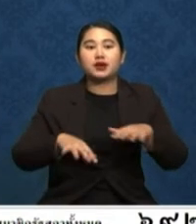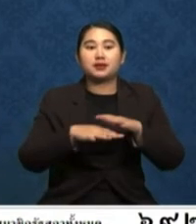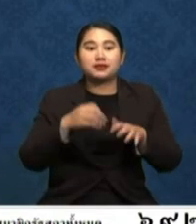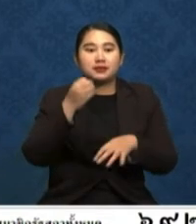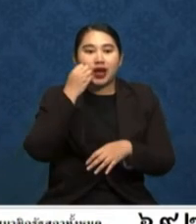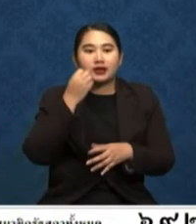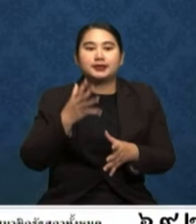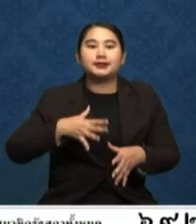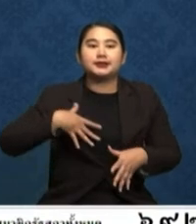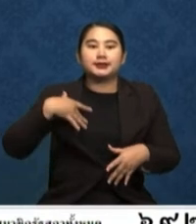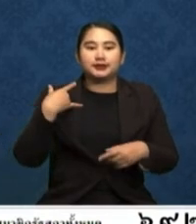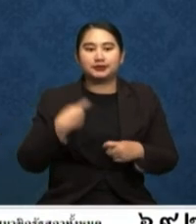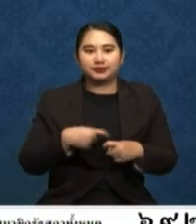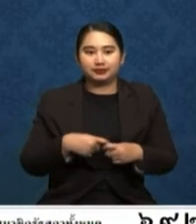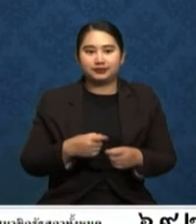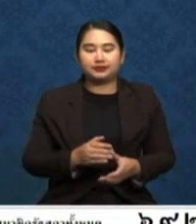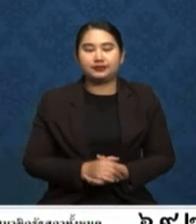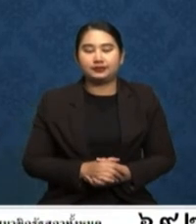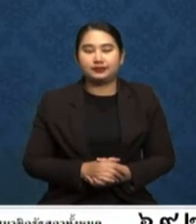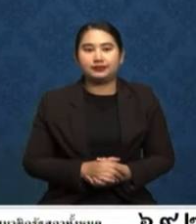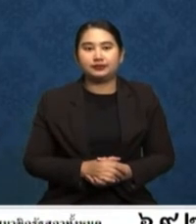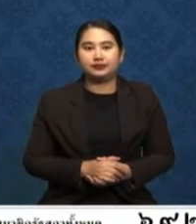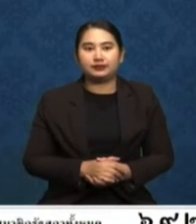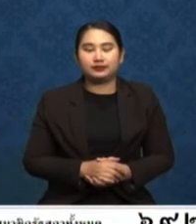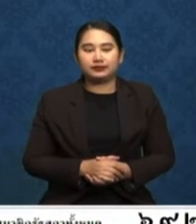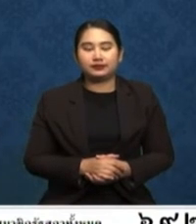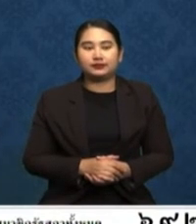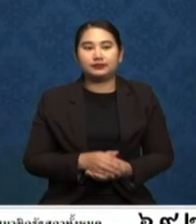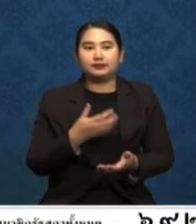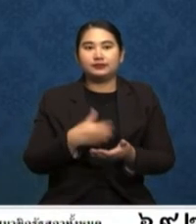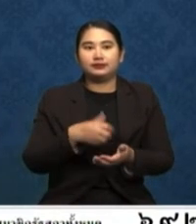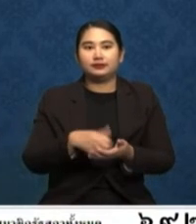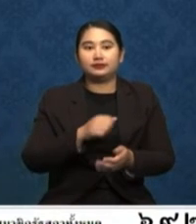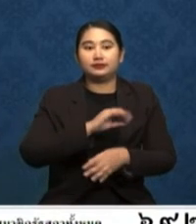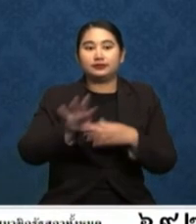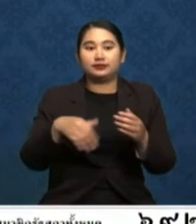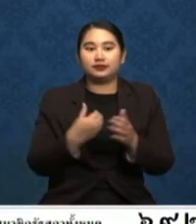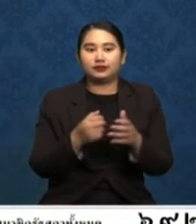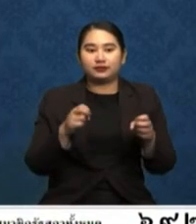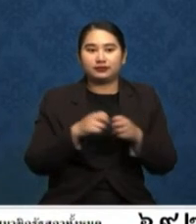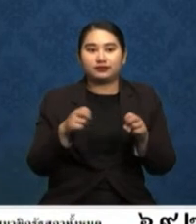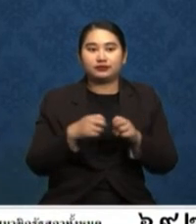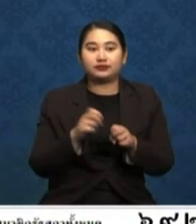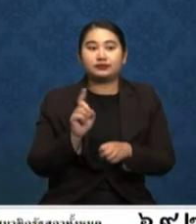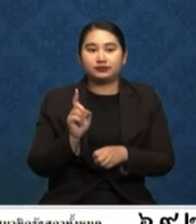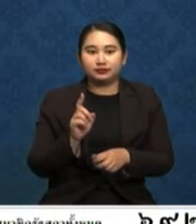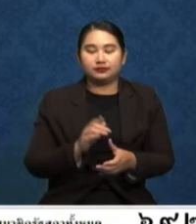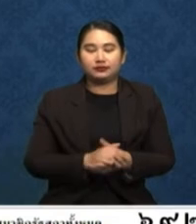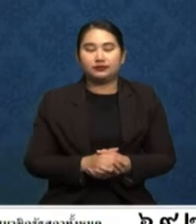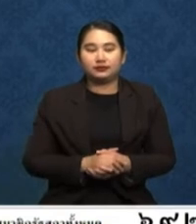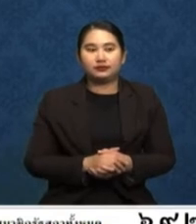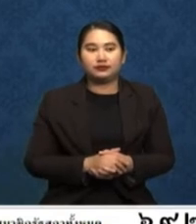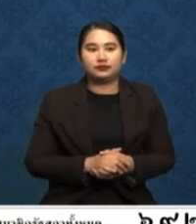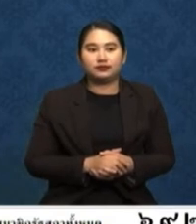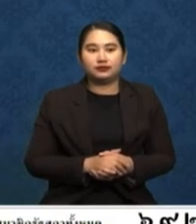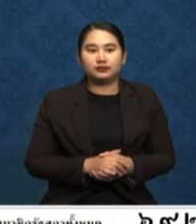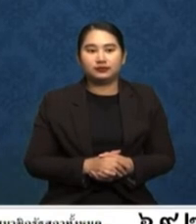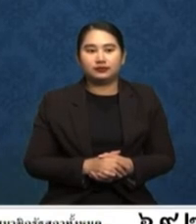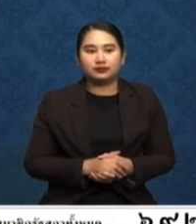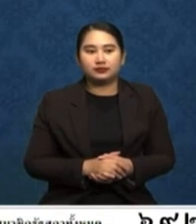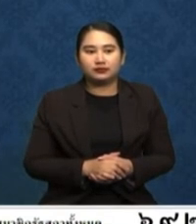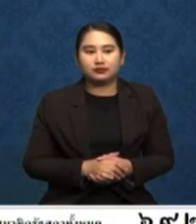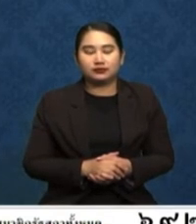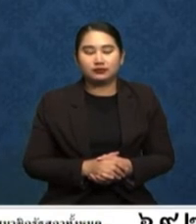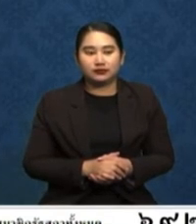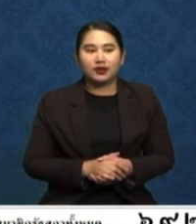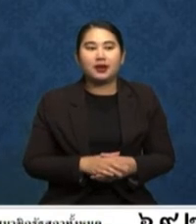แบกรับท่านประธานคะทั้งหมดนี้เนี่ยมันสะท้อนให้เห็นแล้วนะคะว่าโมเดลการพัฒนาแบบ